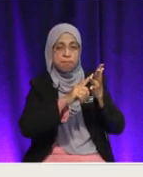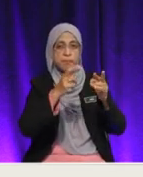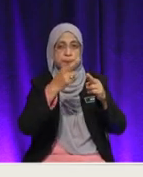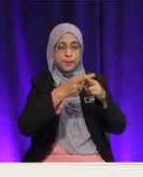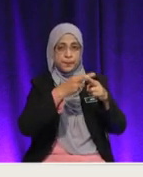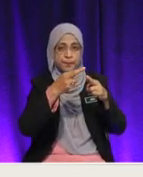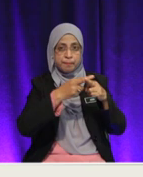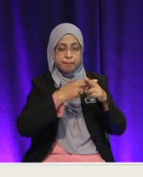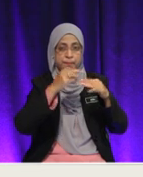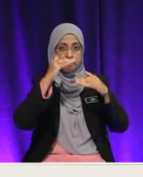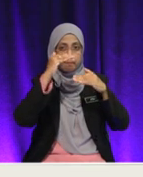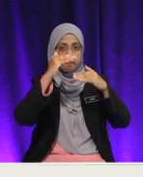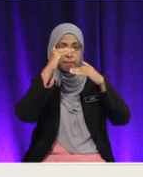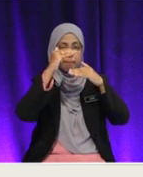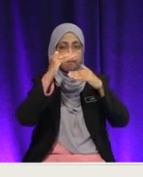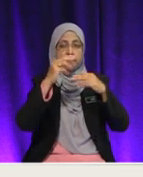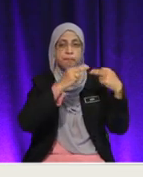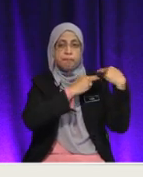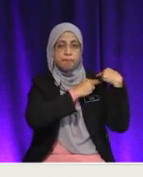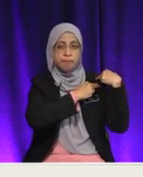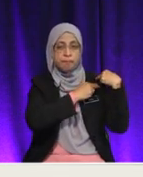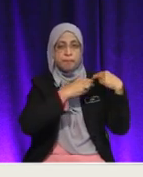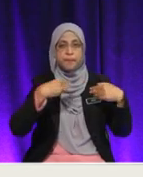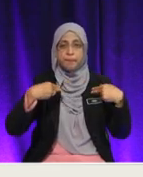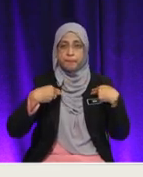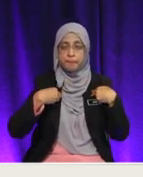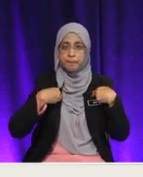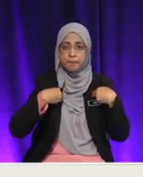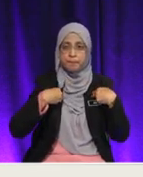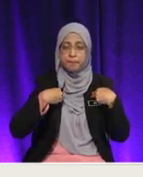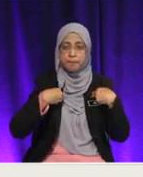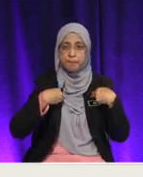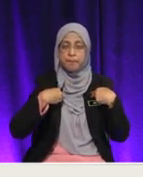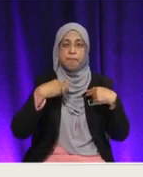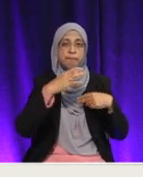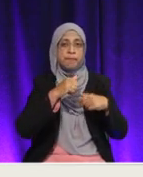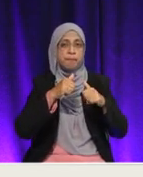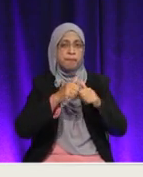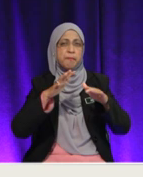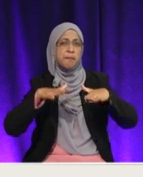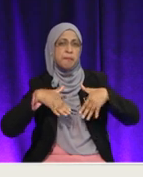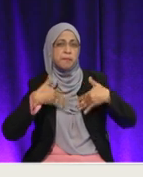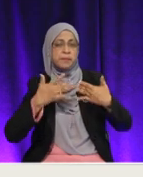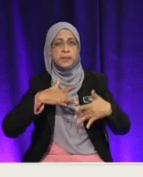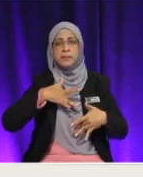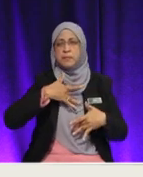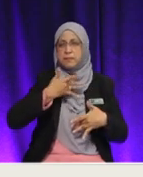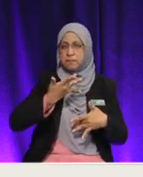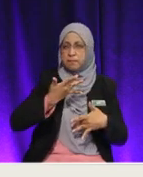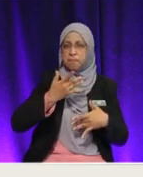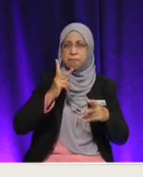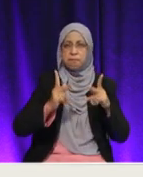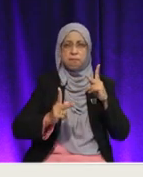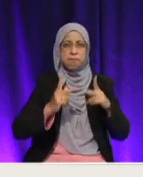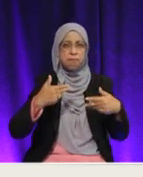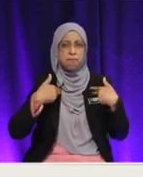batasan dalam hak dan tanggung jawab diikuti mereka akan mengekspresikan perasaan dan mengamalkan hak dan